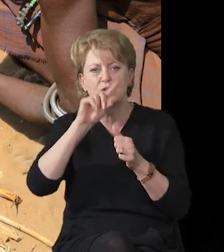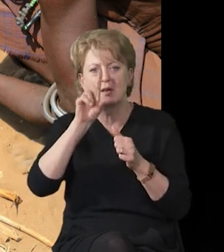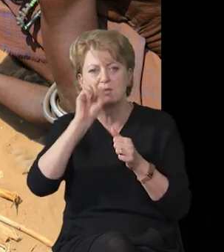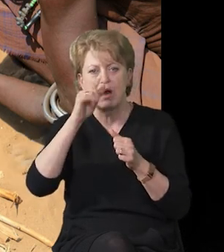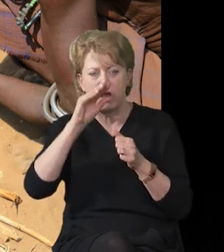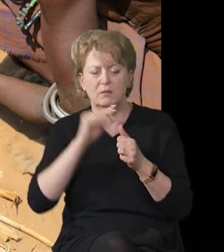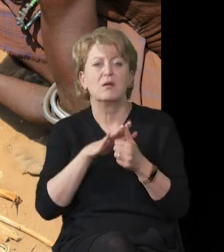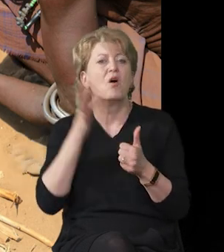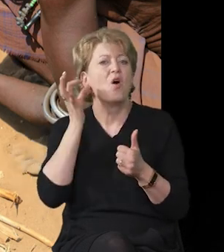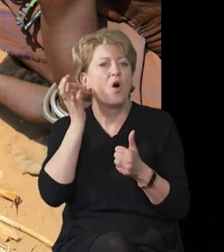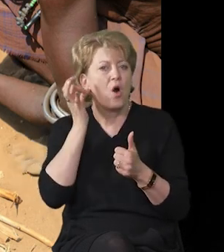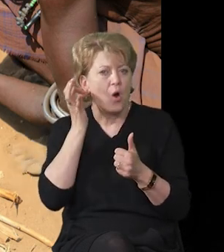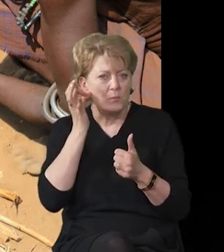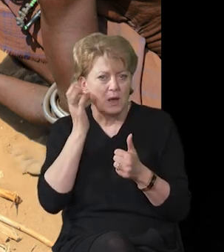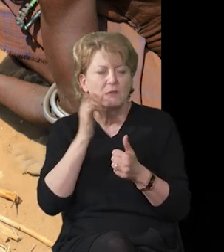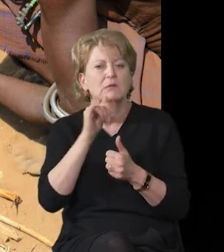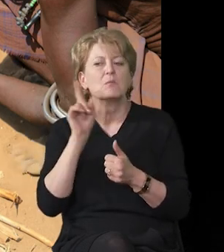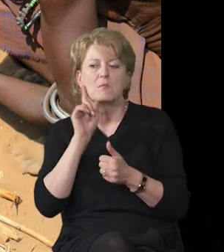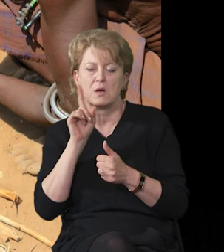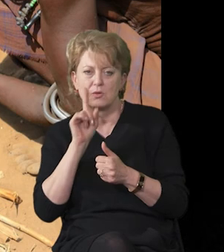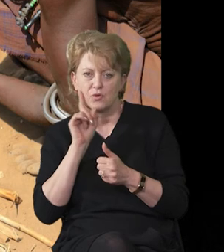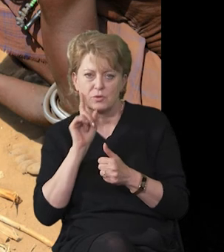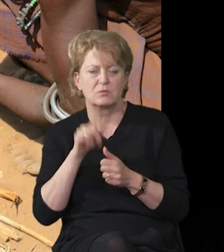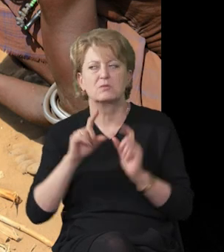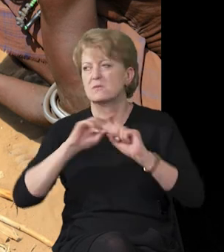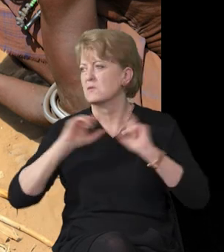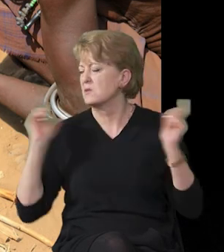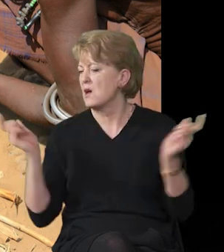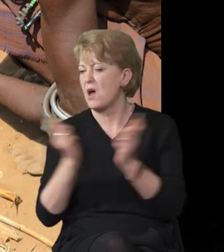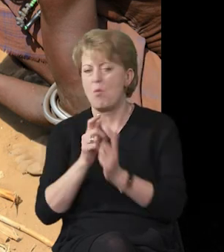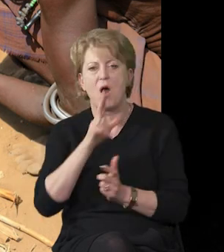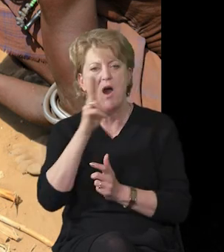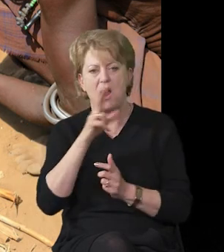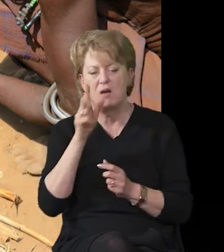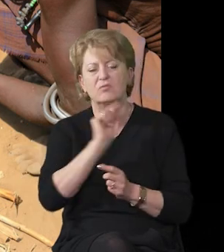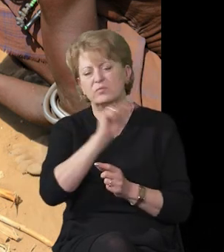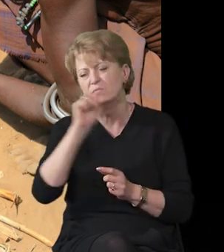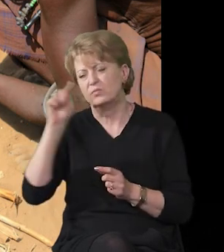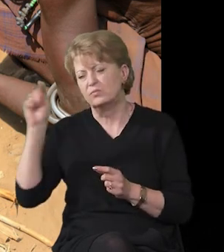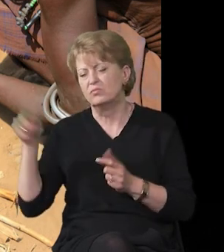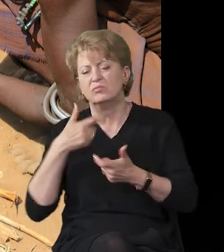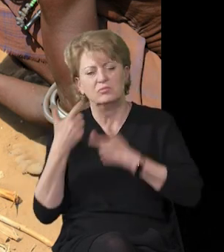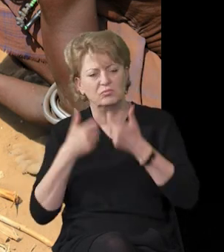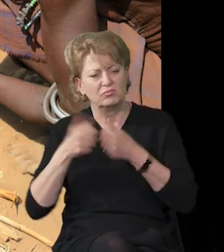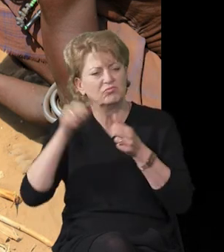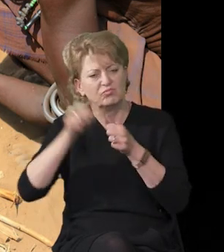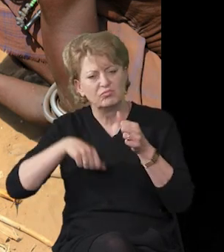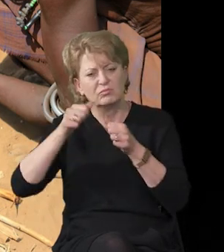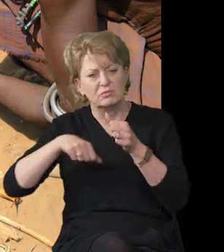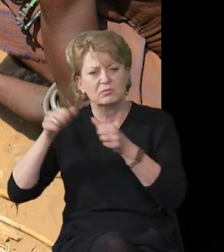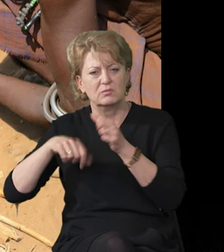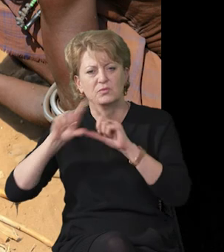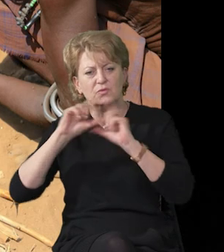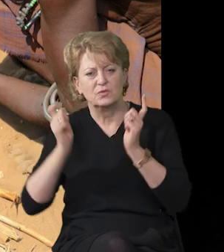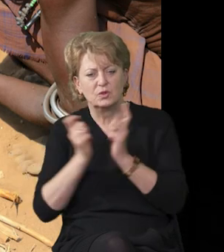mężczyźni są obrzezywani w całej niemal tej Afryce subsaharyjskiej, w strefie Sahelu i także w innych częściach. Natomiast u